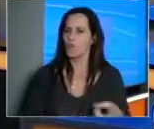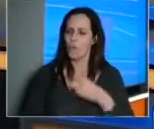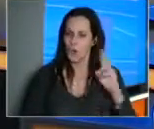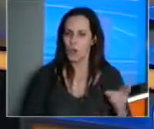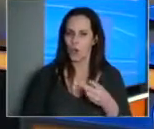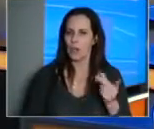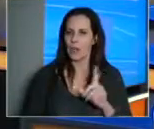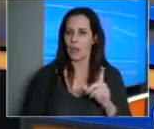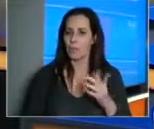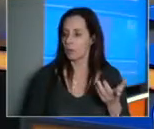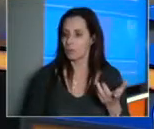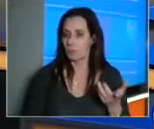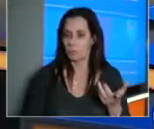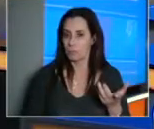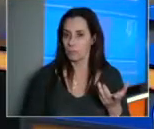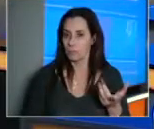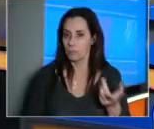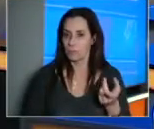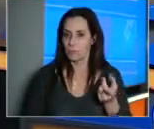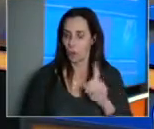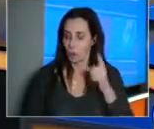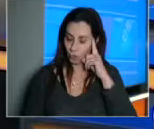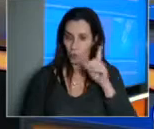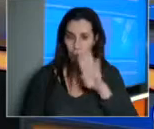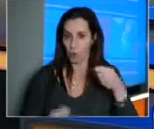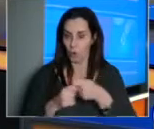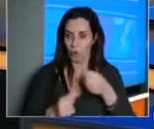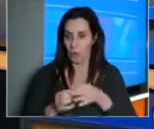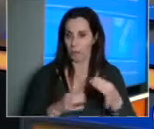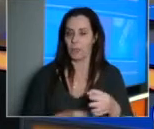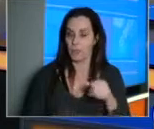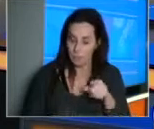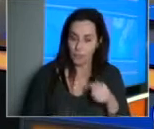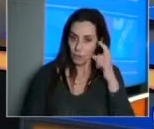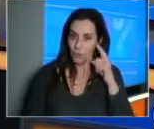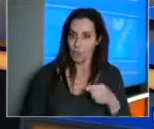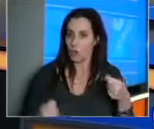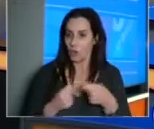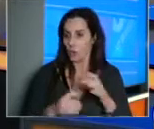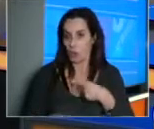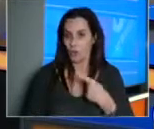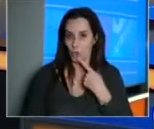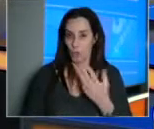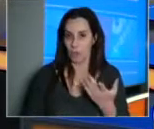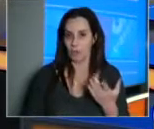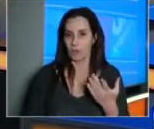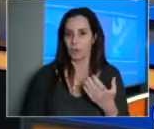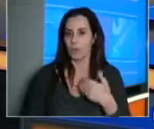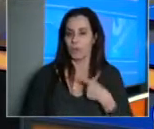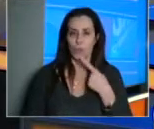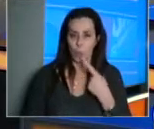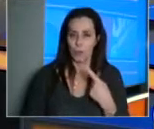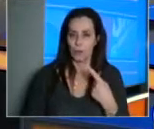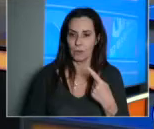ושוב למי שמנהיג שבט שלא היינו מזהים אותו עם הפריפריה, לכתחילה? אז שוב, אז אני חושבת שזה קשור למה שאני אומרת לך. אני